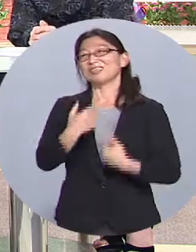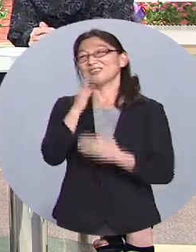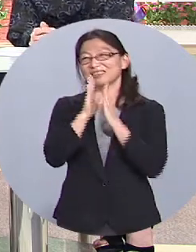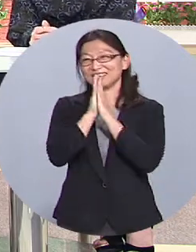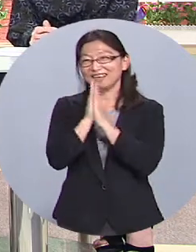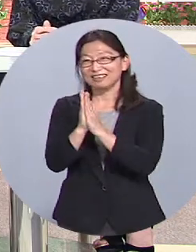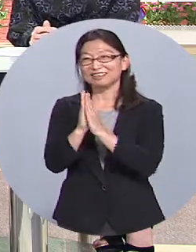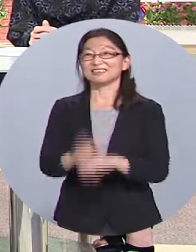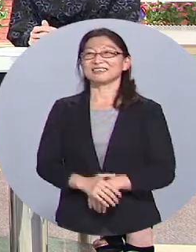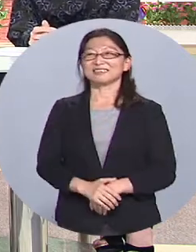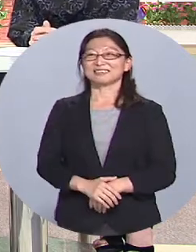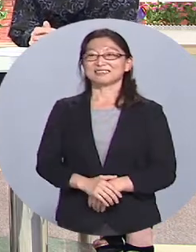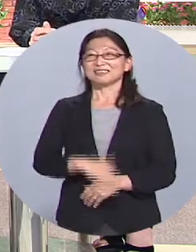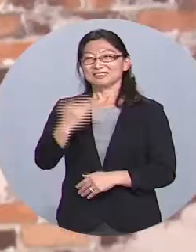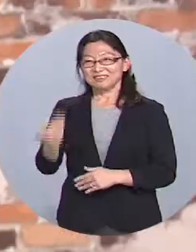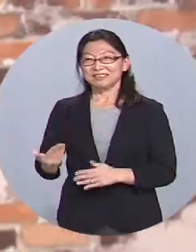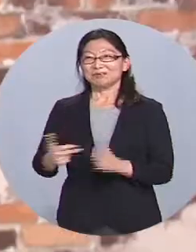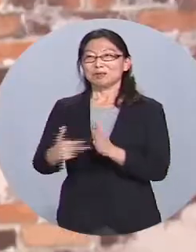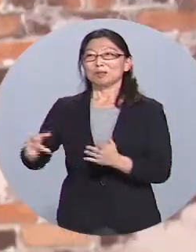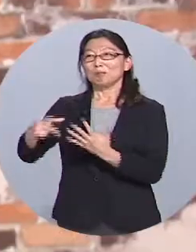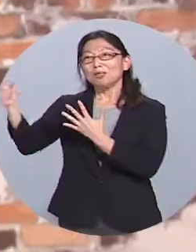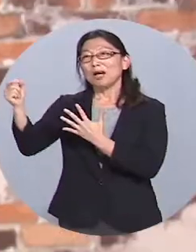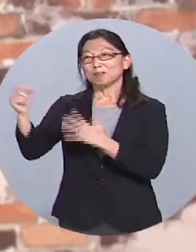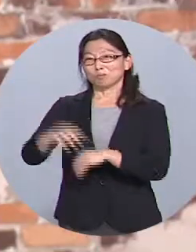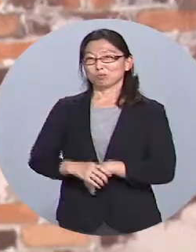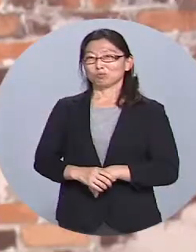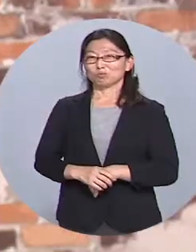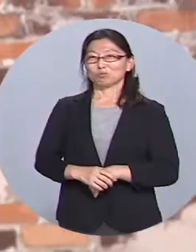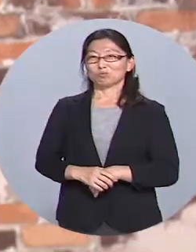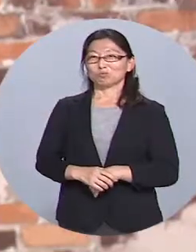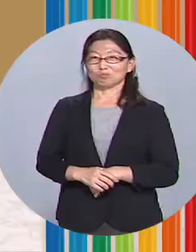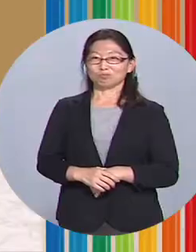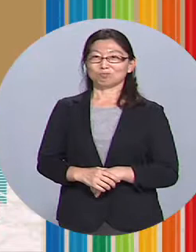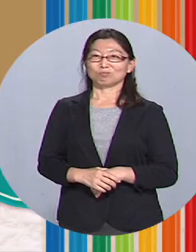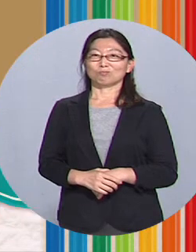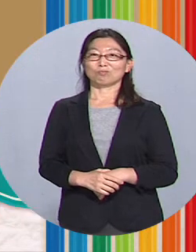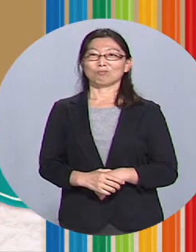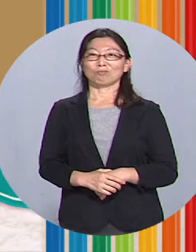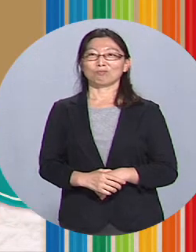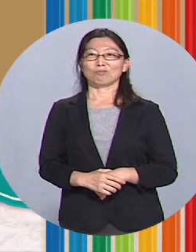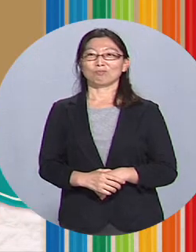続いてはウィークリーピックアップです。松井さん。 はい、お伝えします。